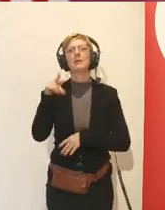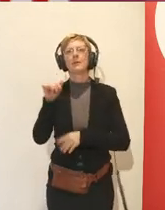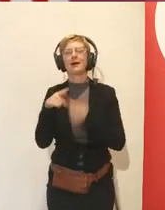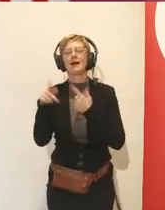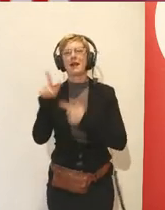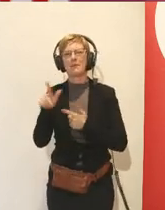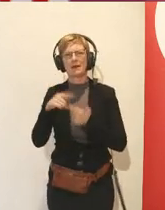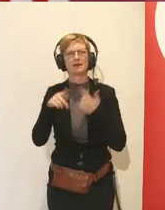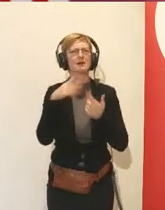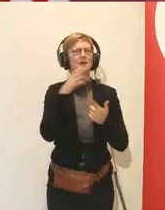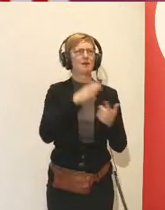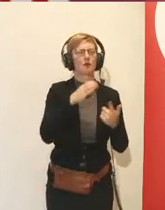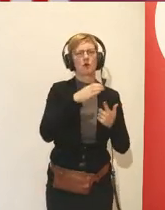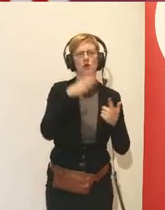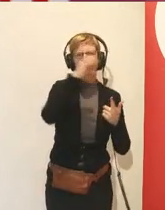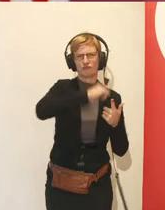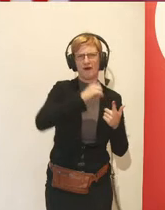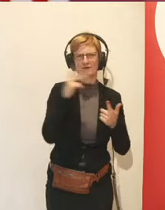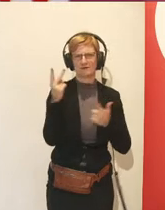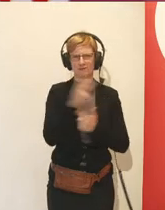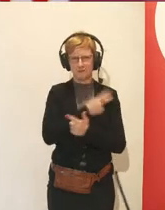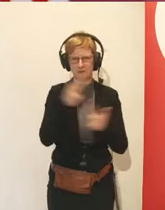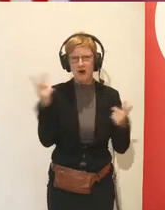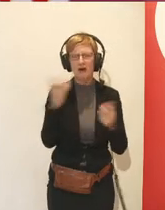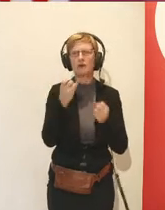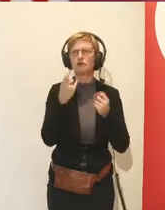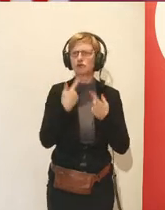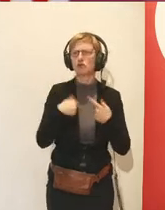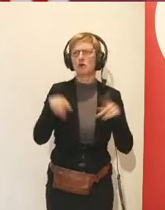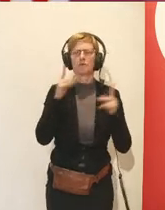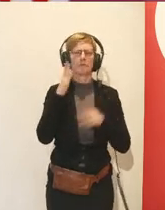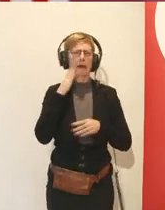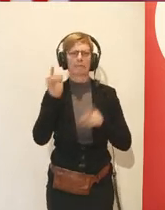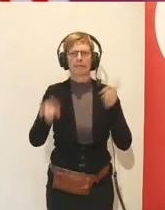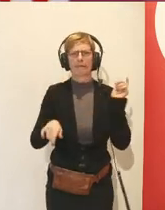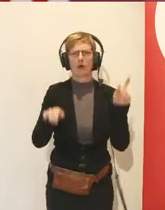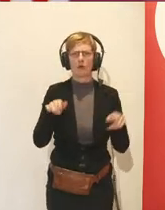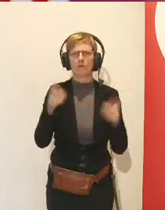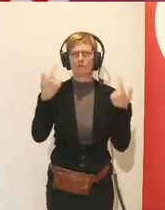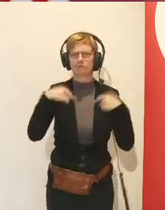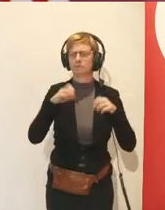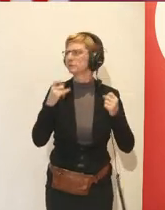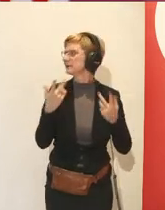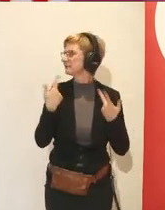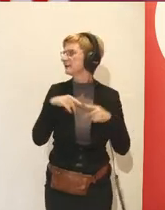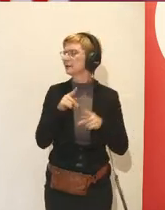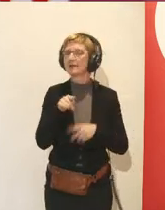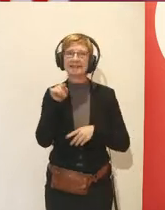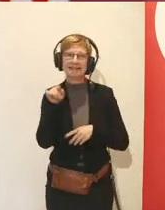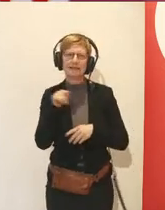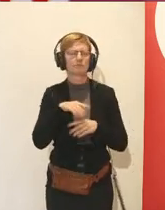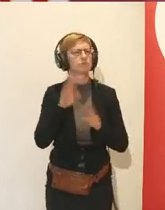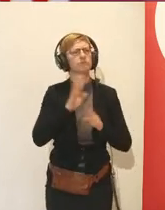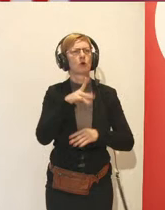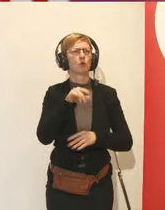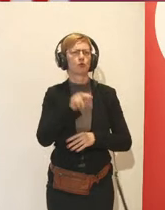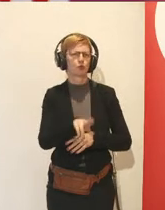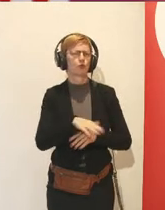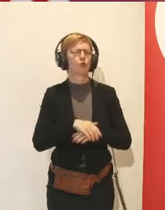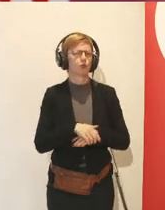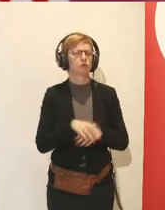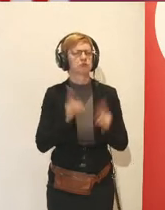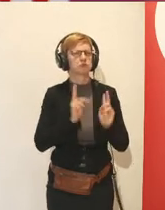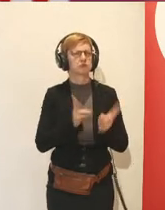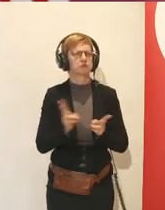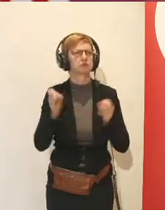vielleicht sagen für alle wir kennen uns deswegen werden wir zu dritt auch in das du gehen haben wir vorher auch gesagt dass wir